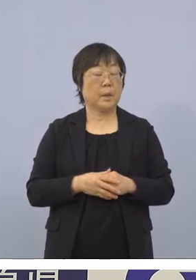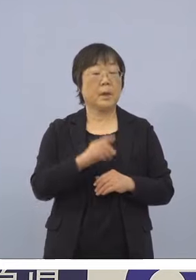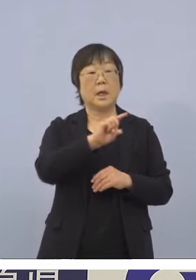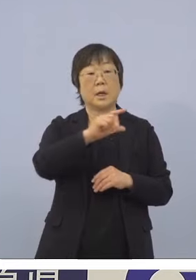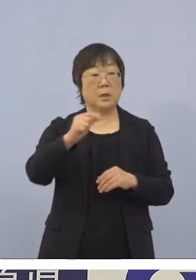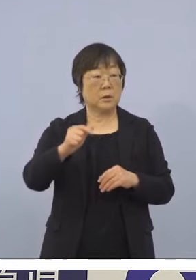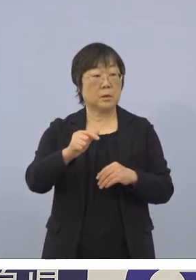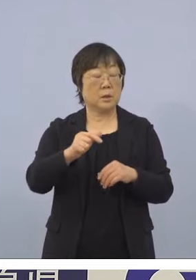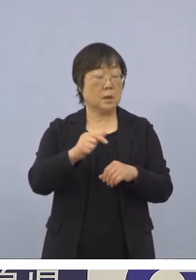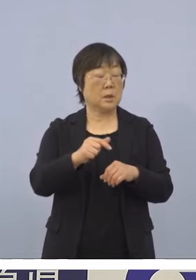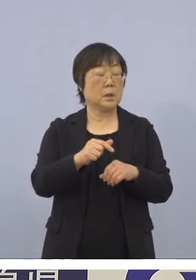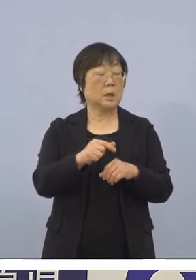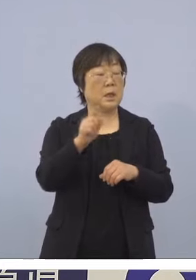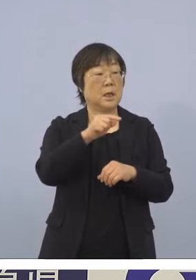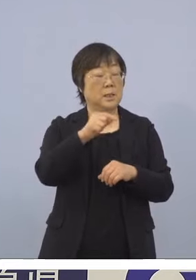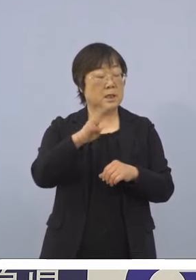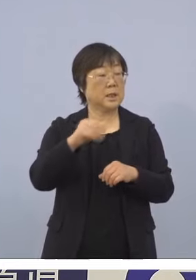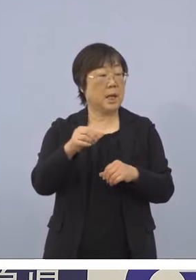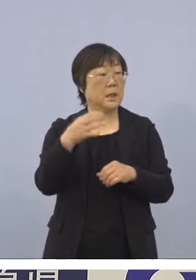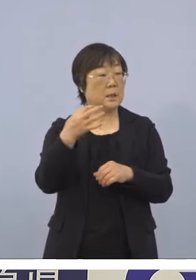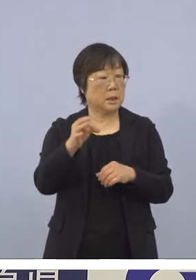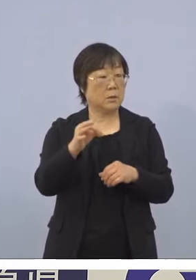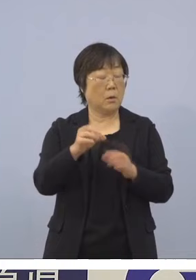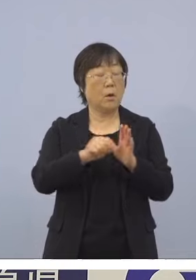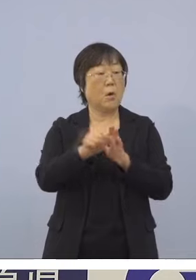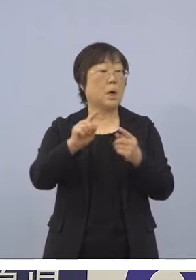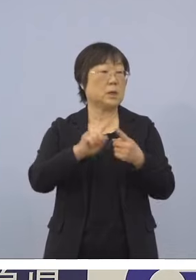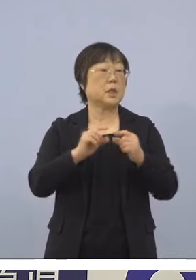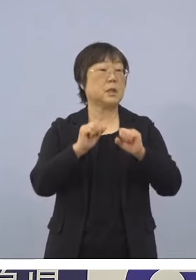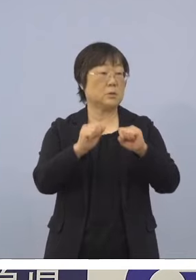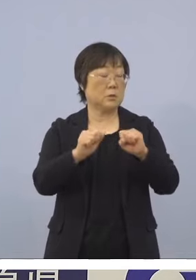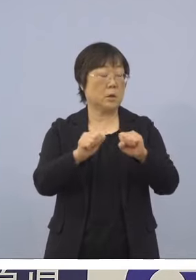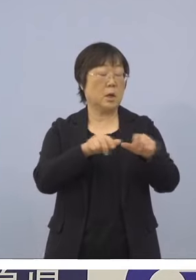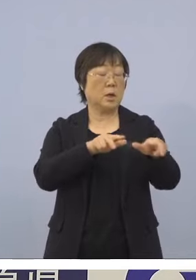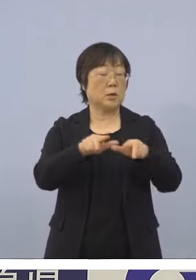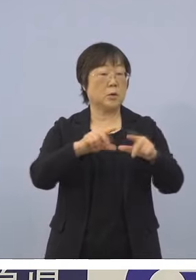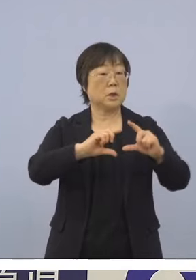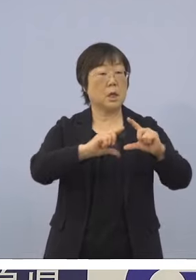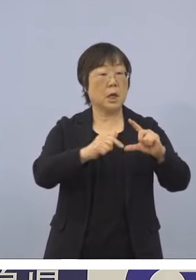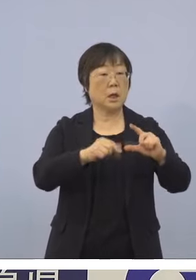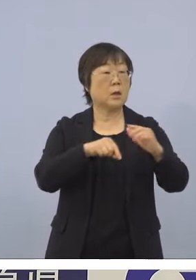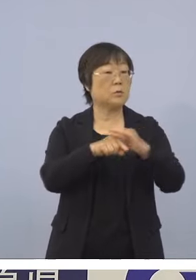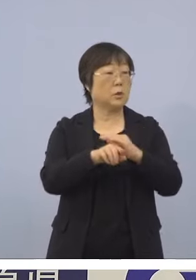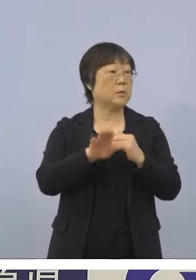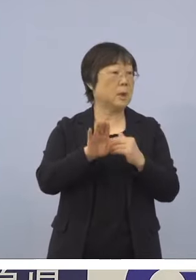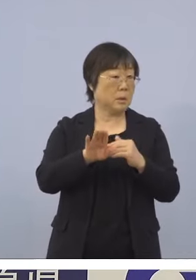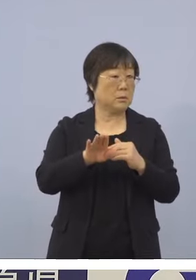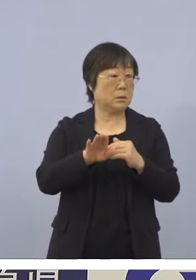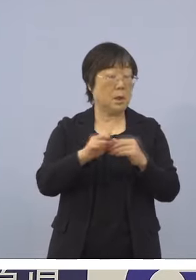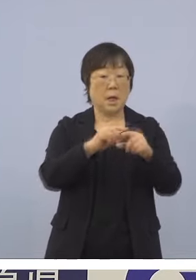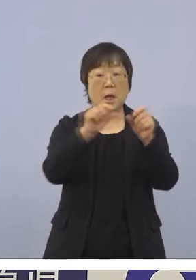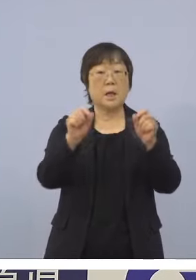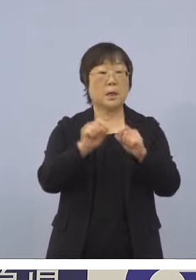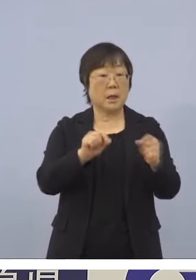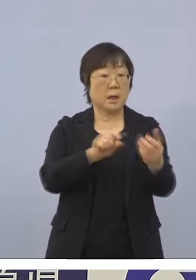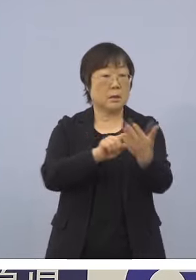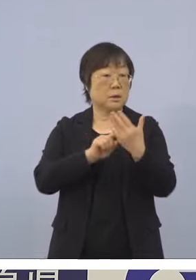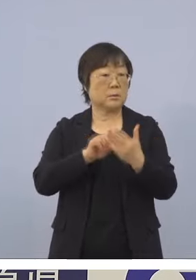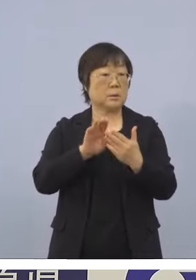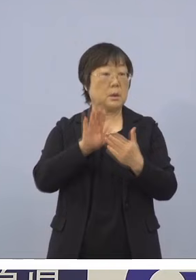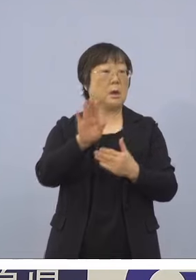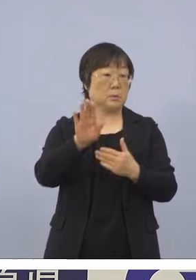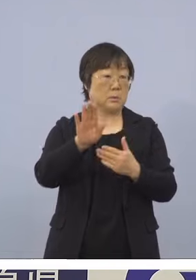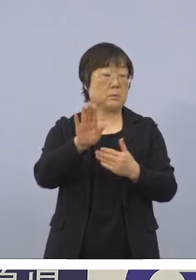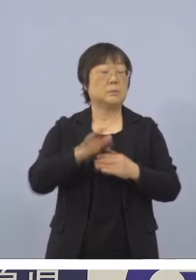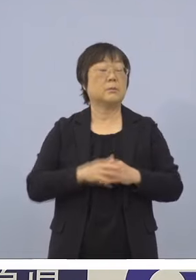な人件費も含めて効率化するという、まあ、行政改革という意味ではですね、まあ、結果として出てくるものでは